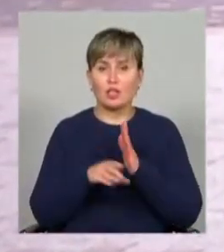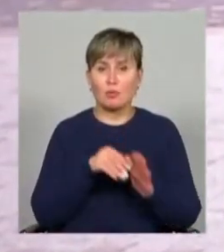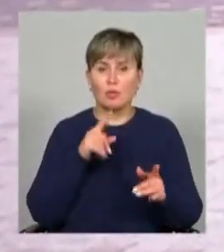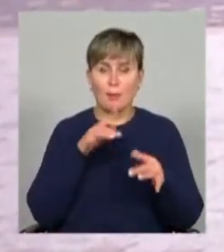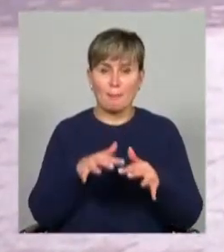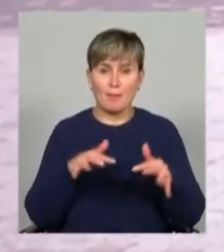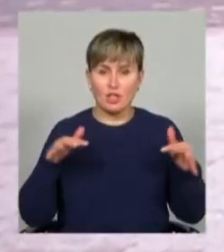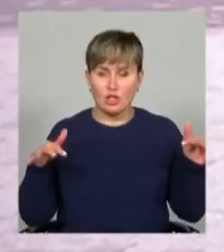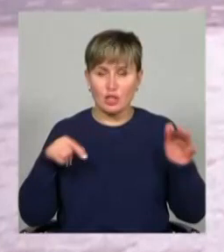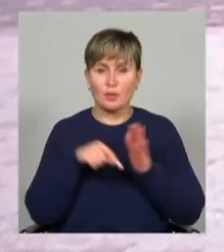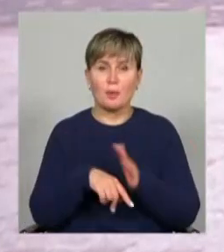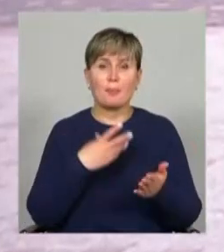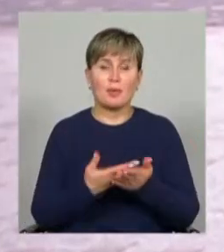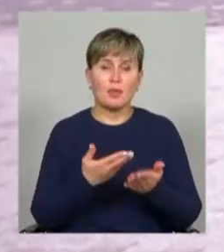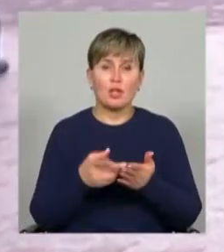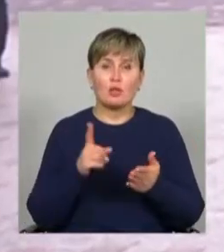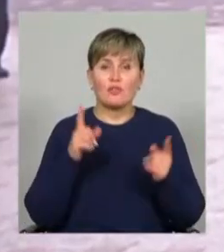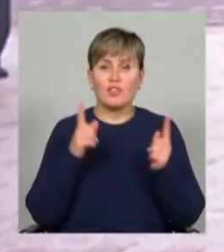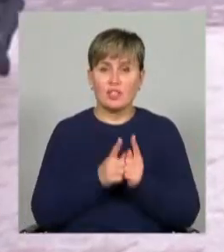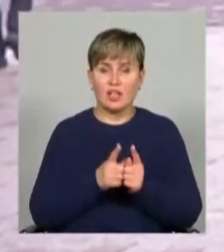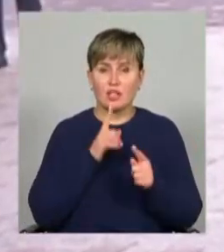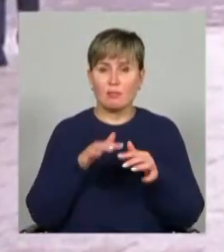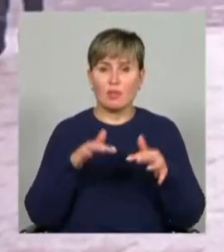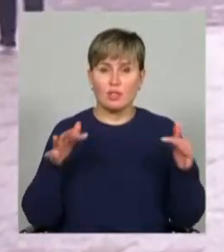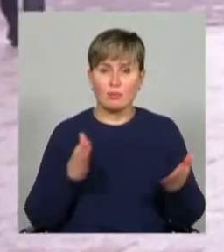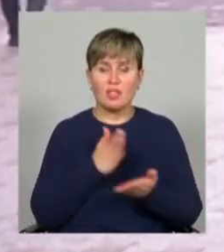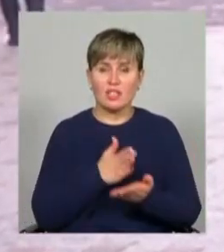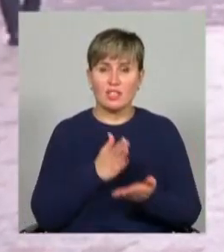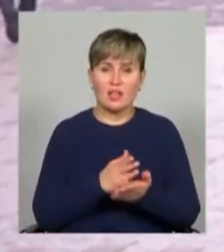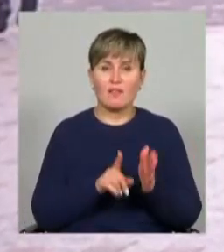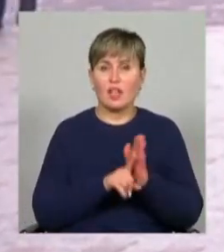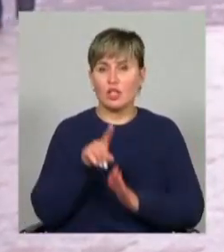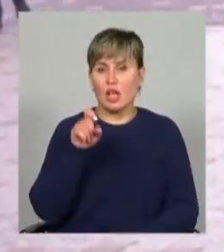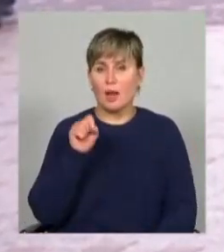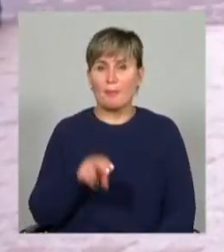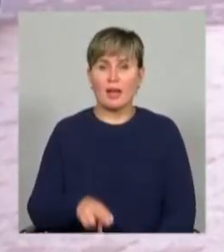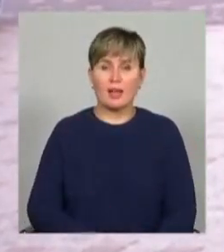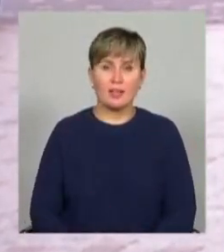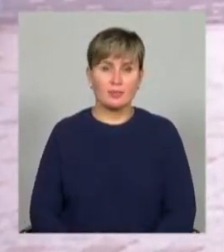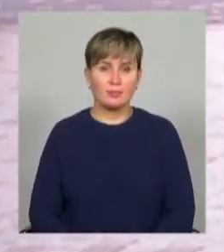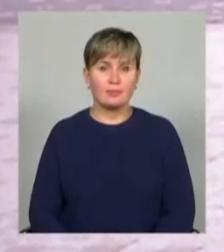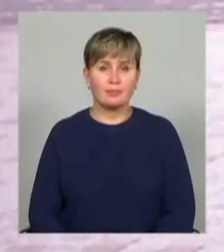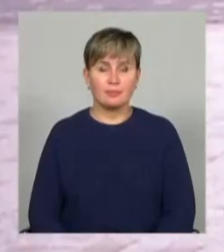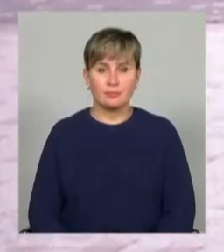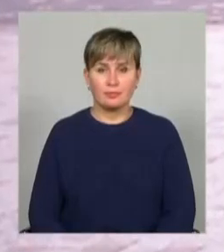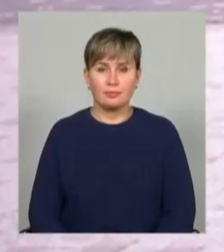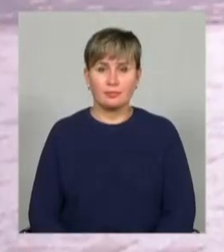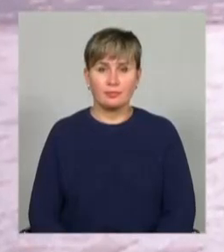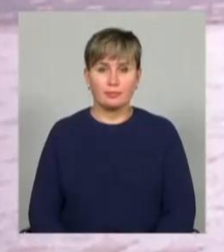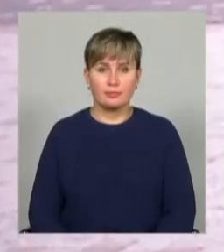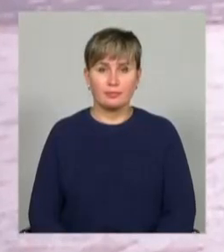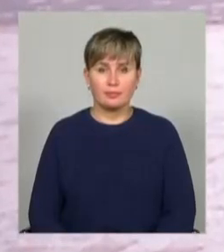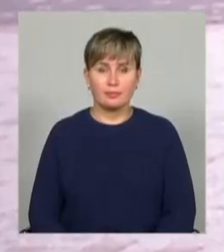Мажилиса парламента. Предположительно, встреча с мажилисменами состоится в начале апреля. Ануар Амангельдинов, Арсен Сандыбаев,